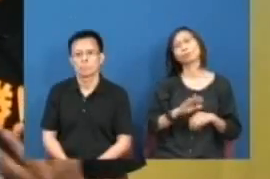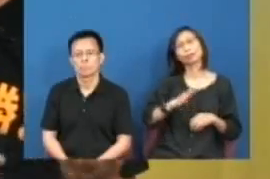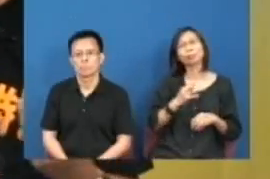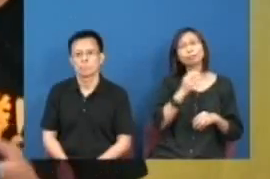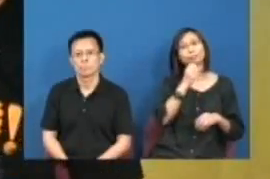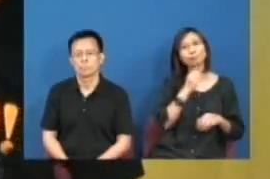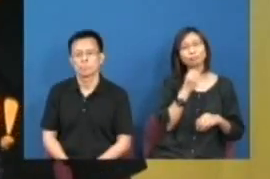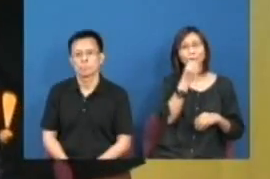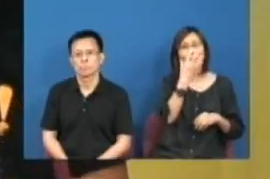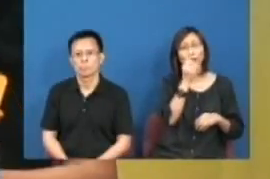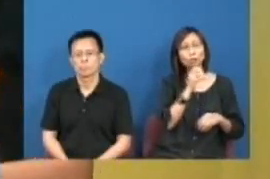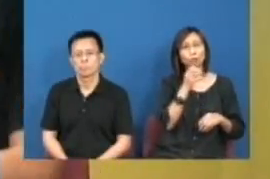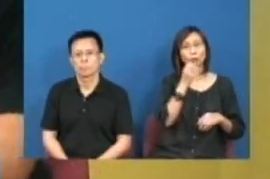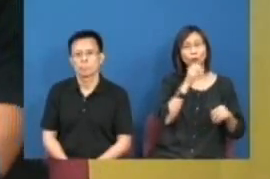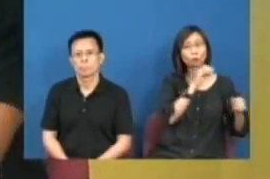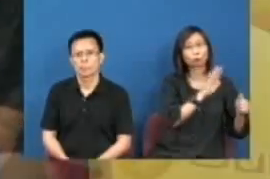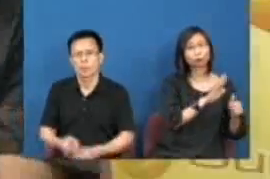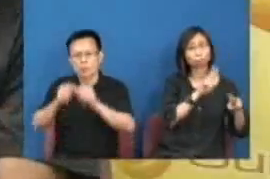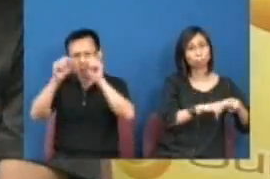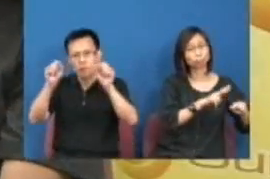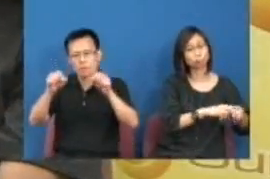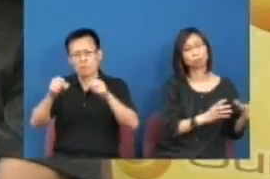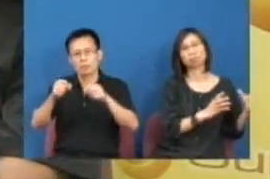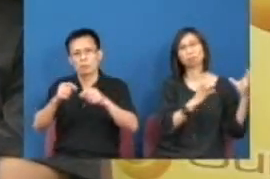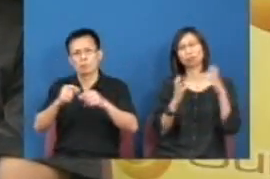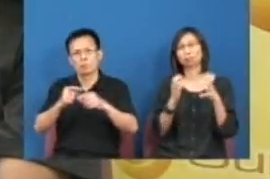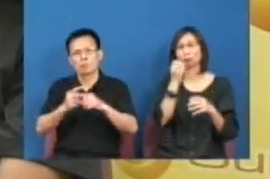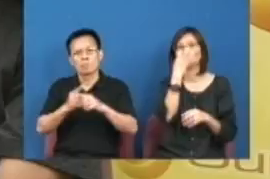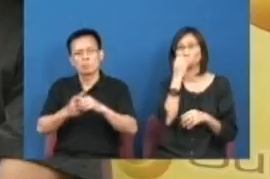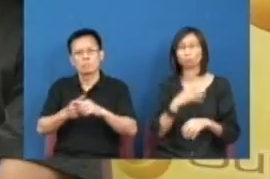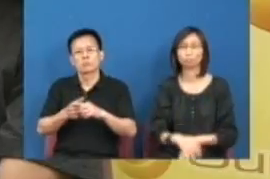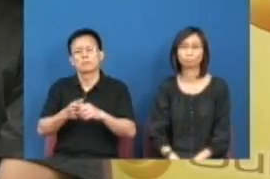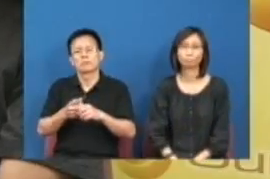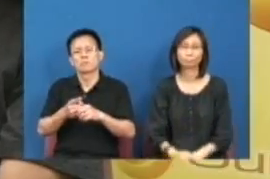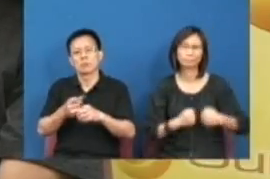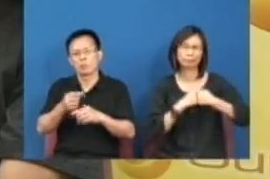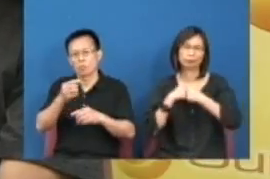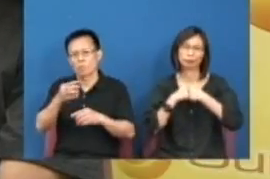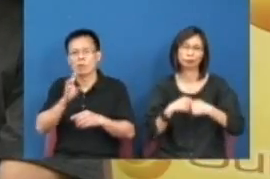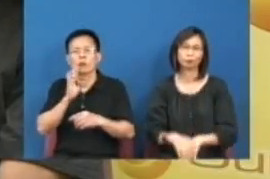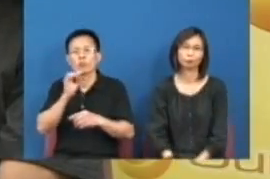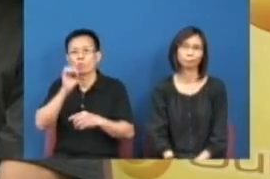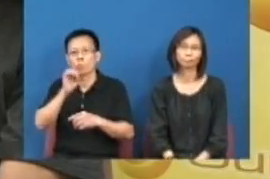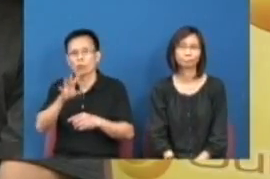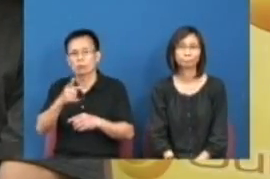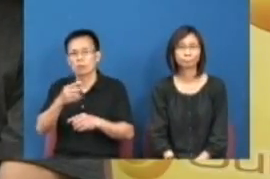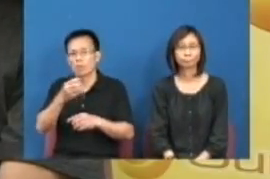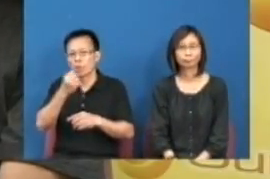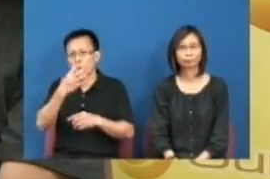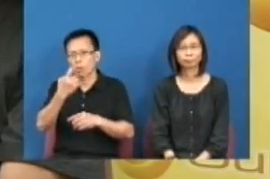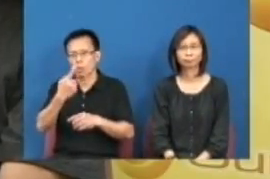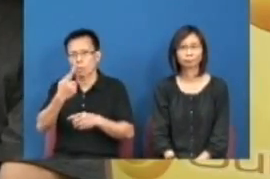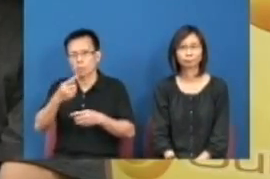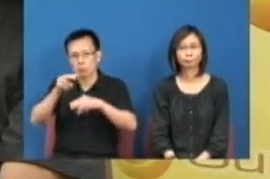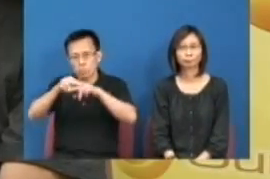辦法啦，近咗去咁樣。 不過問題就係、是，如果我哋講到話香港同內地嘅融